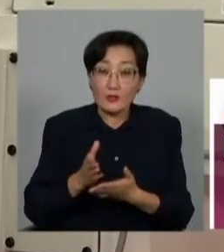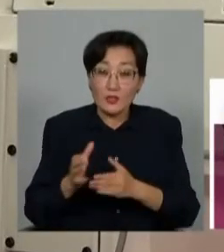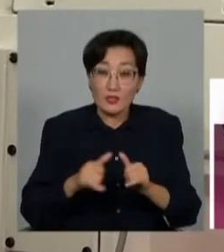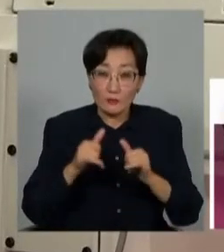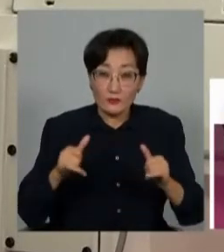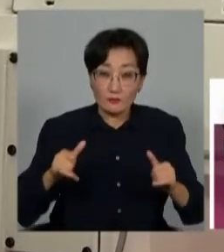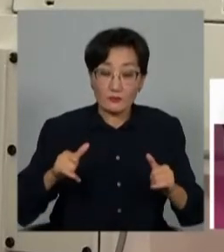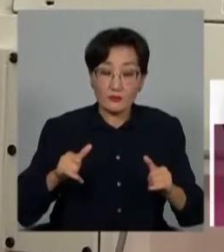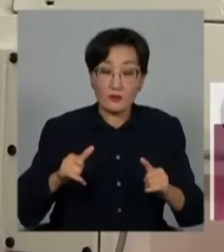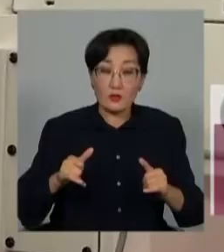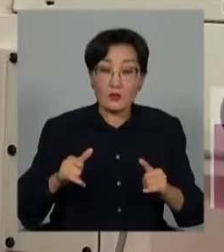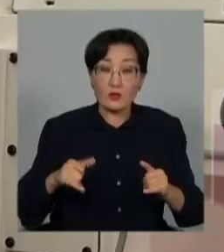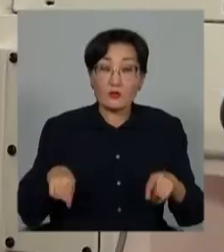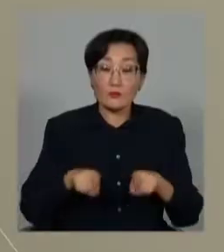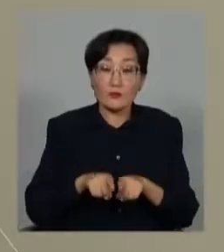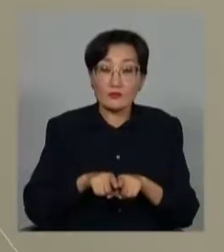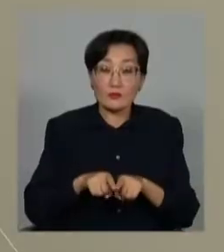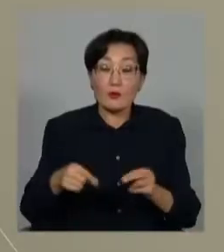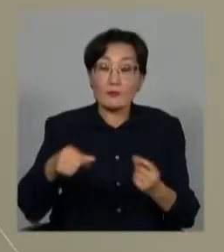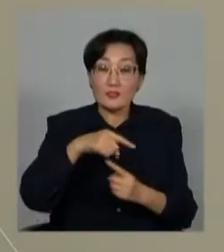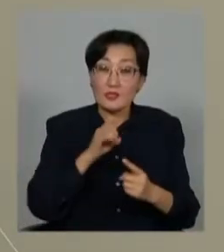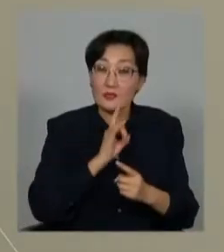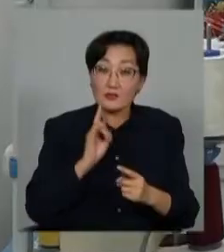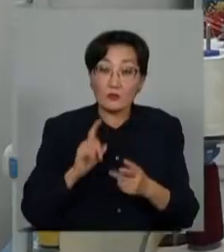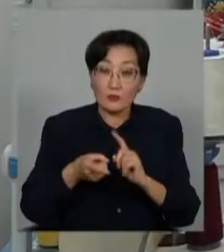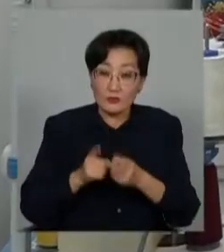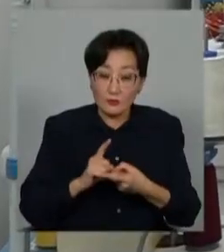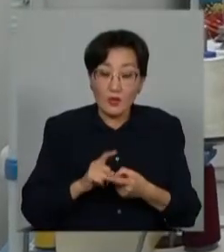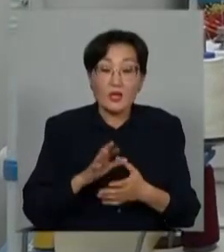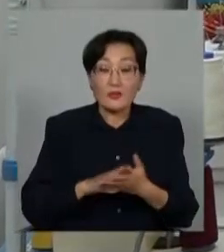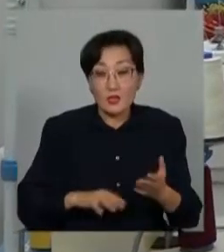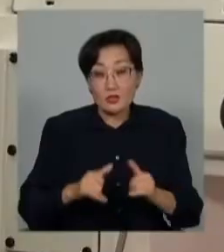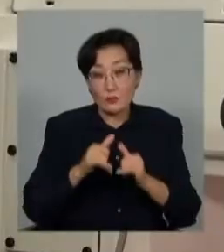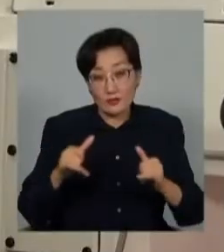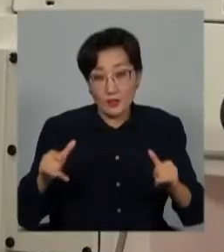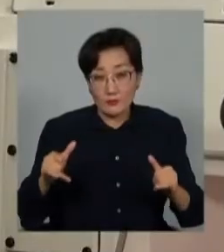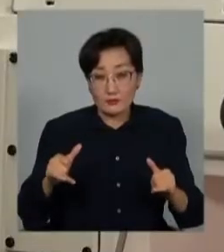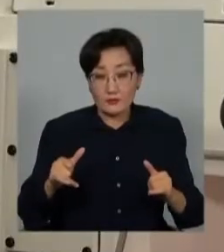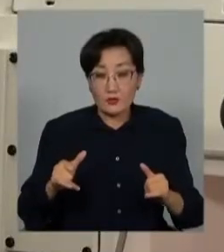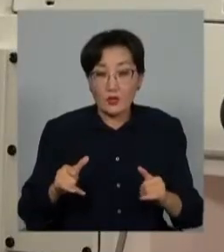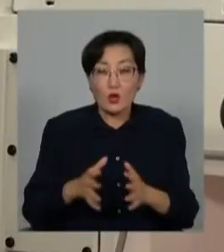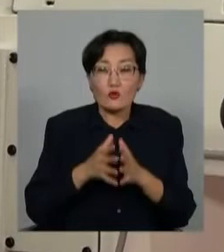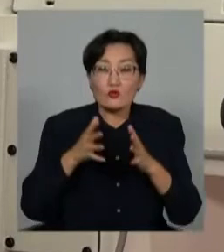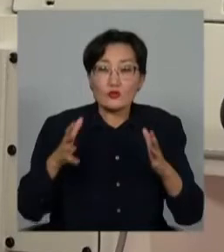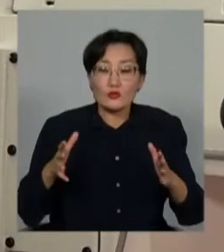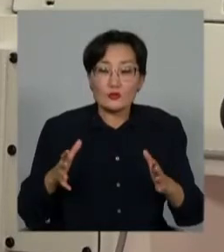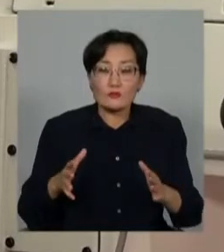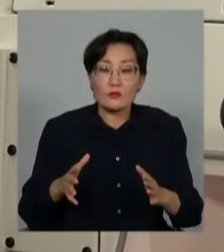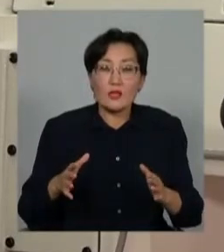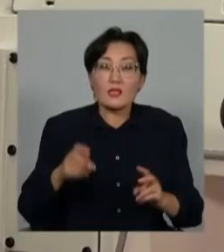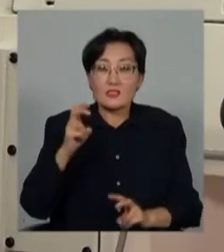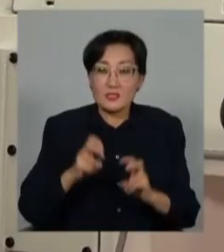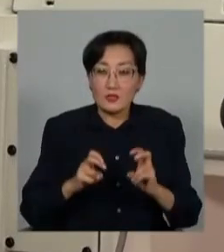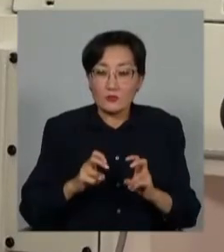бастап, өстіп, іскер ана болып отырмыз. Ары қарай дамытып, өркендеп, өсіп, бұдан да үлкен кішігірім цех